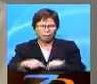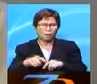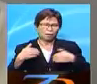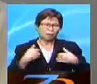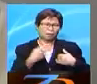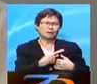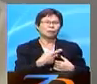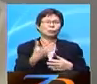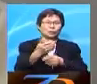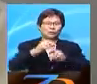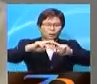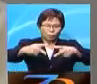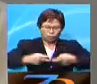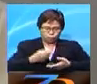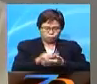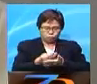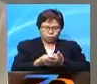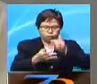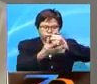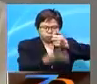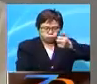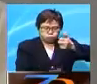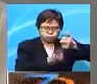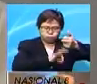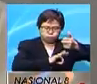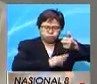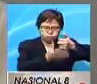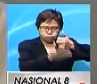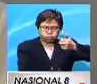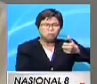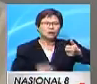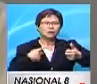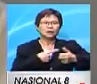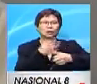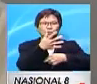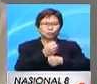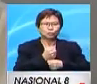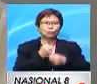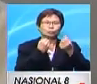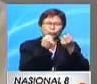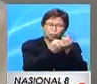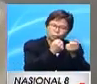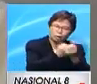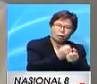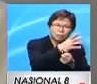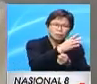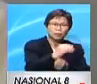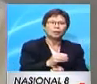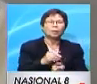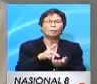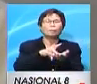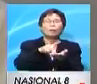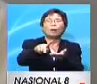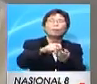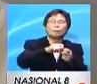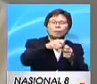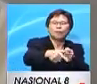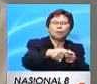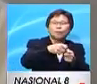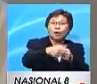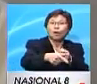dapat menjanakan keuntungan yang kita dapat bukan saja untuk subsidi Haji dan juga dapat bagi